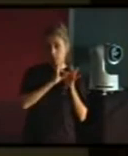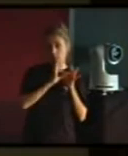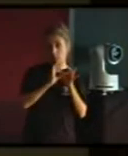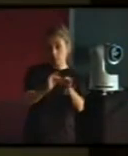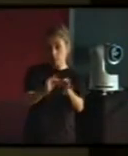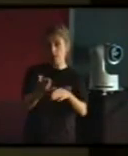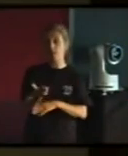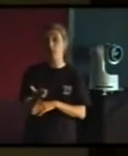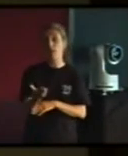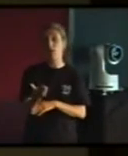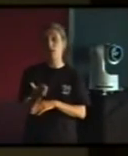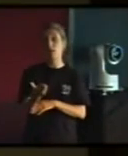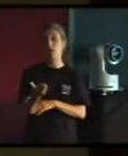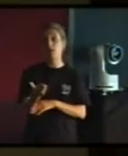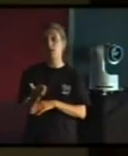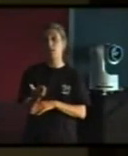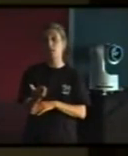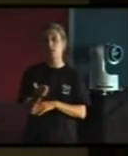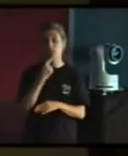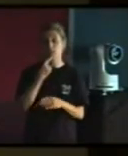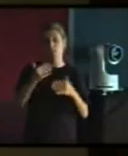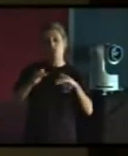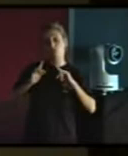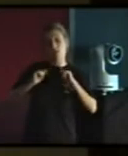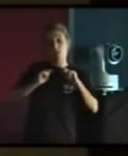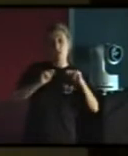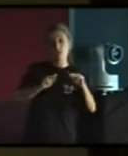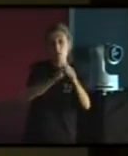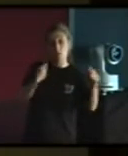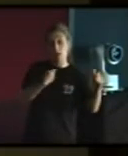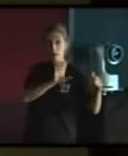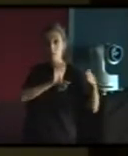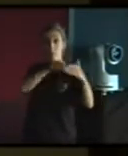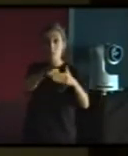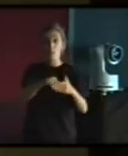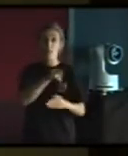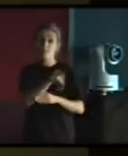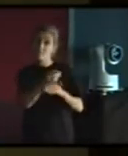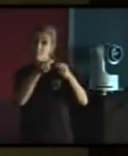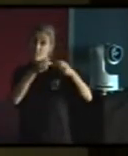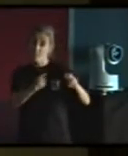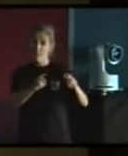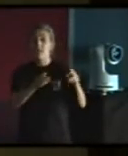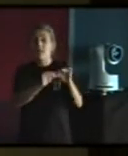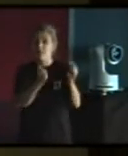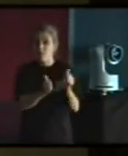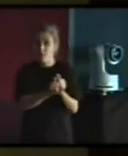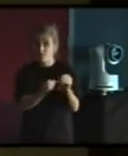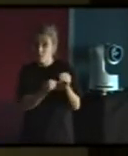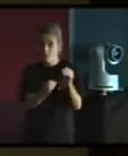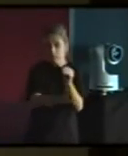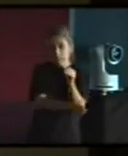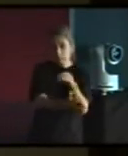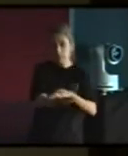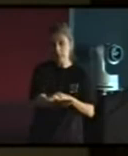filiation. Donc on peut s'apparenter à des choses existantes. Là, vous ne le faites pas, vous ne voulez pas le faire, par la forme en tout cas. Donc